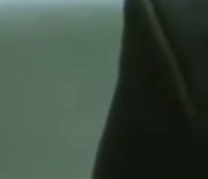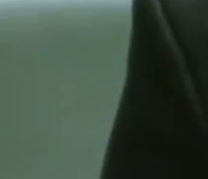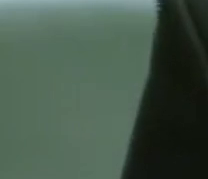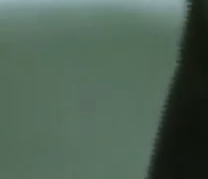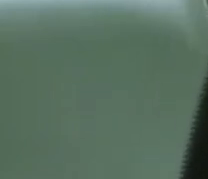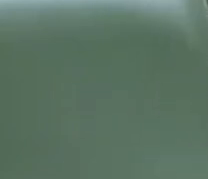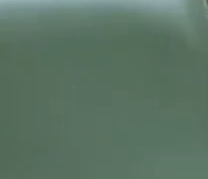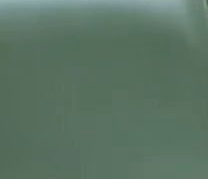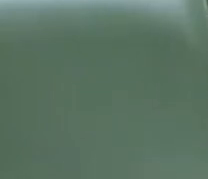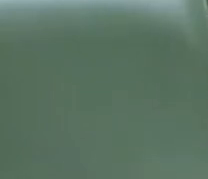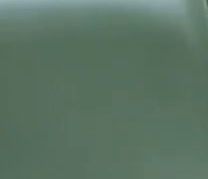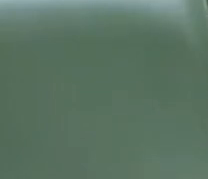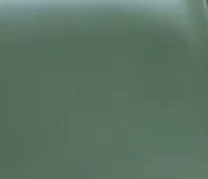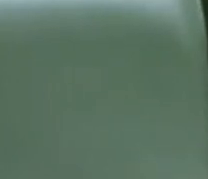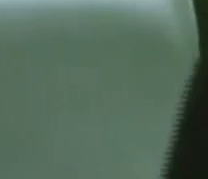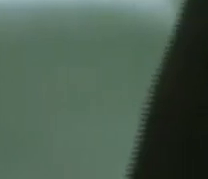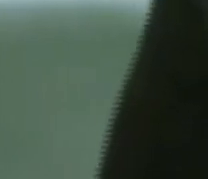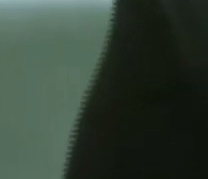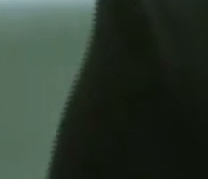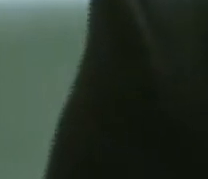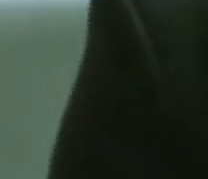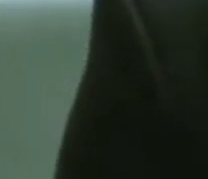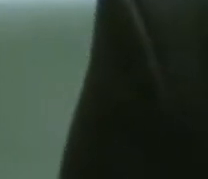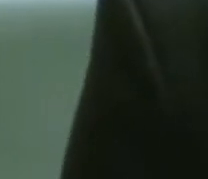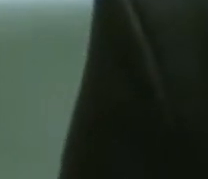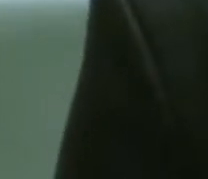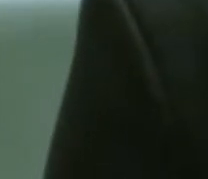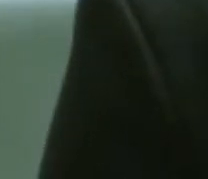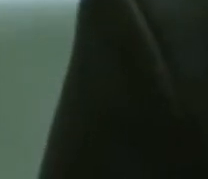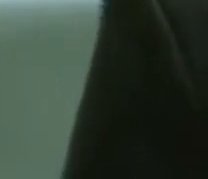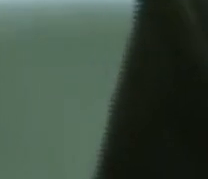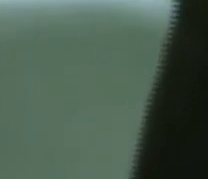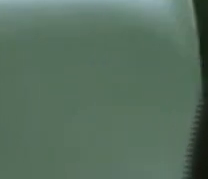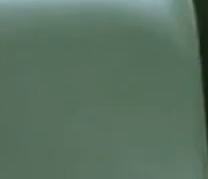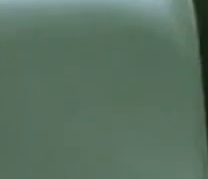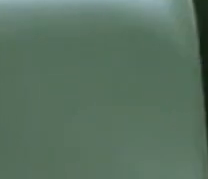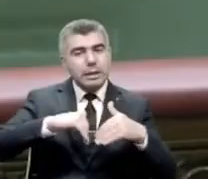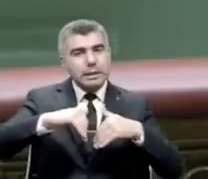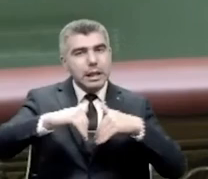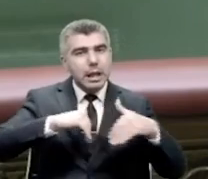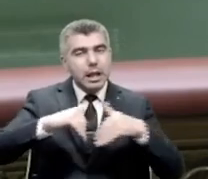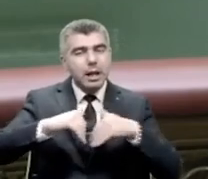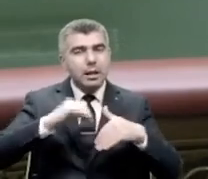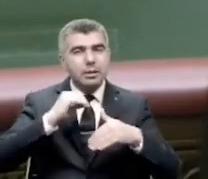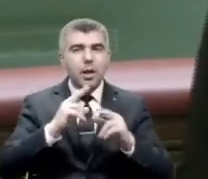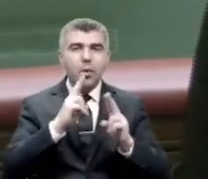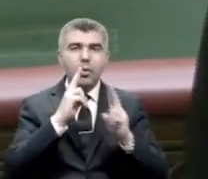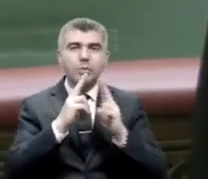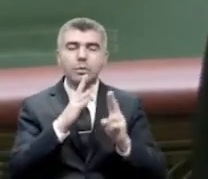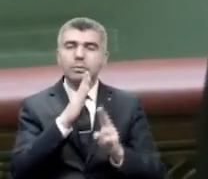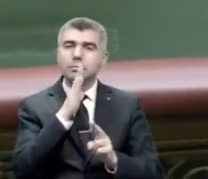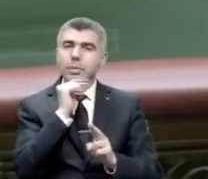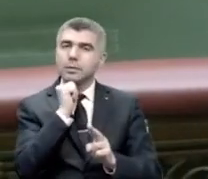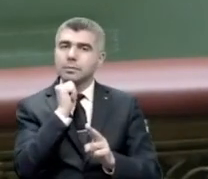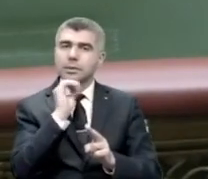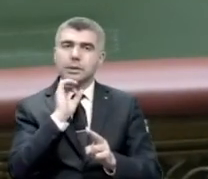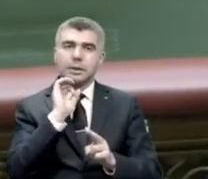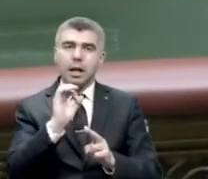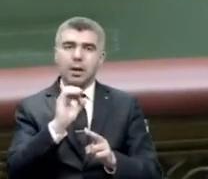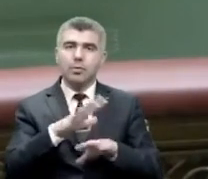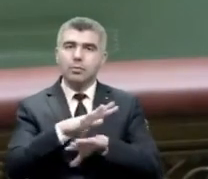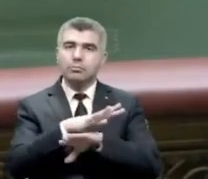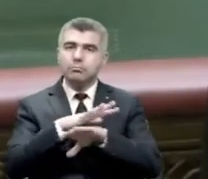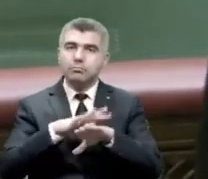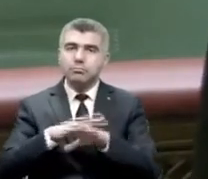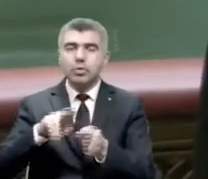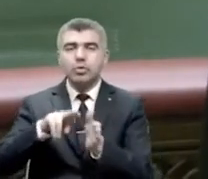معزولة عن عالمها الخارجي بسبب تيزين تلغمت وتيزين تشكا وغياب طريق سريع أو طريق سيار عن الجهة التي